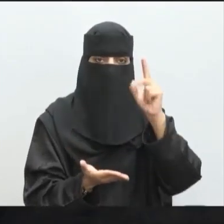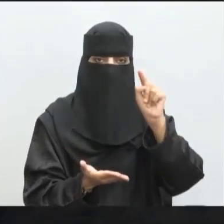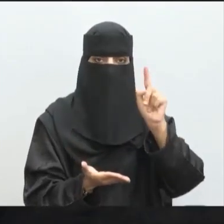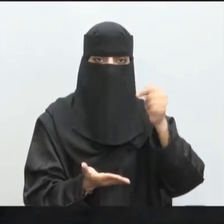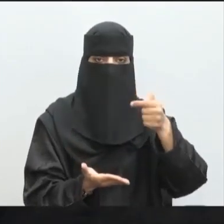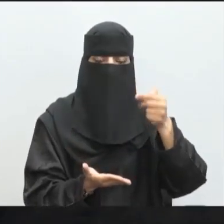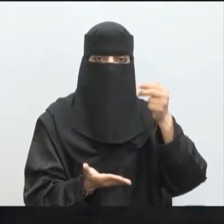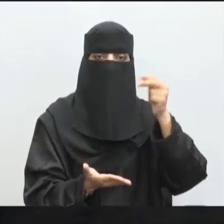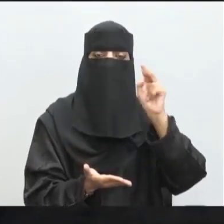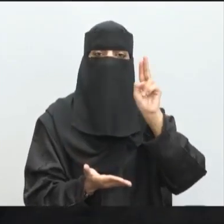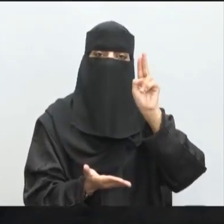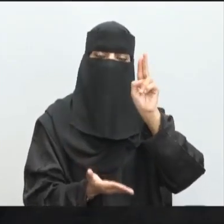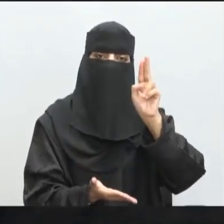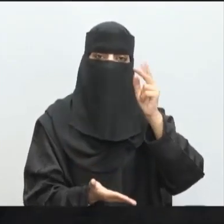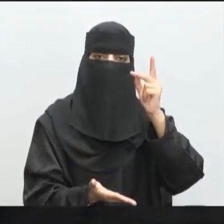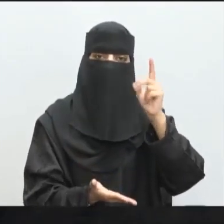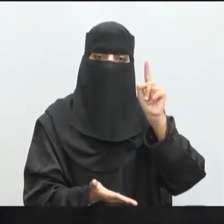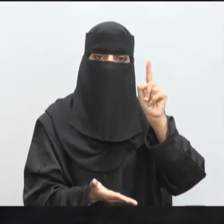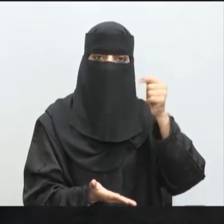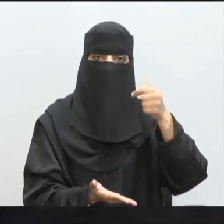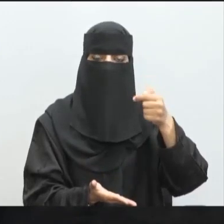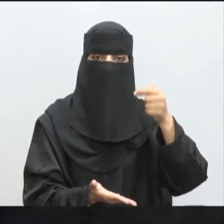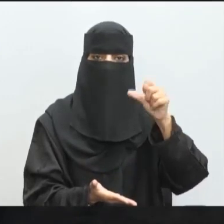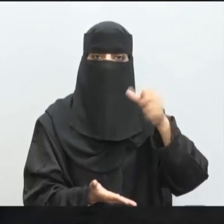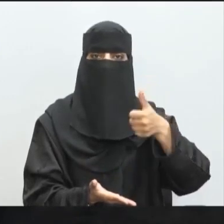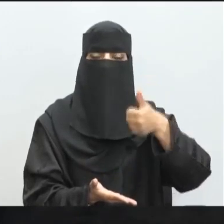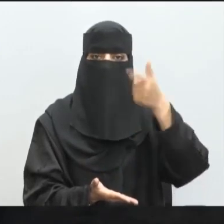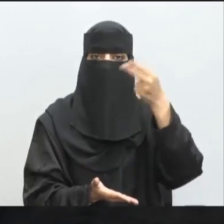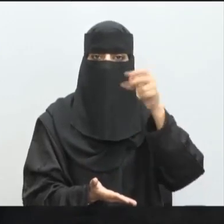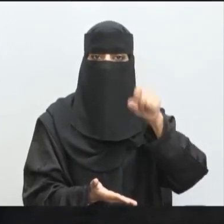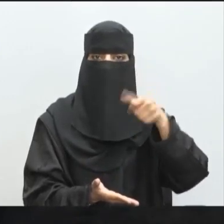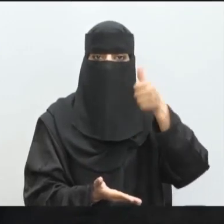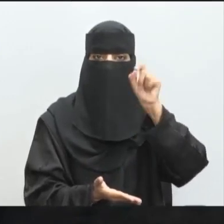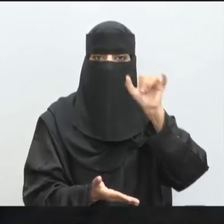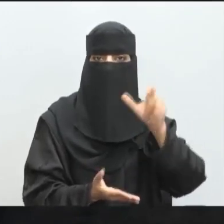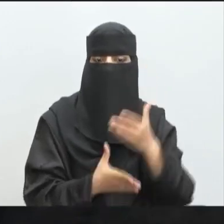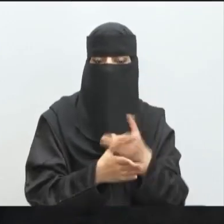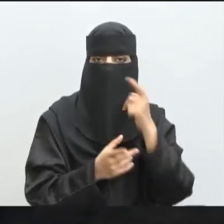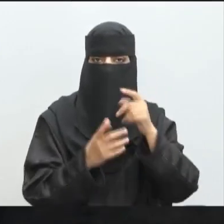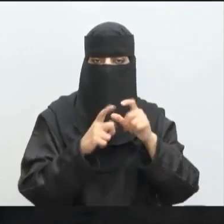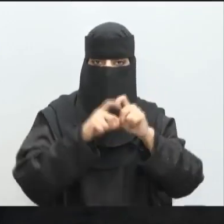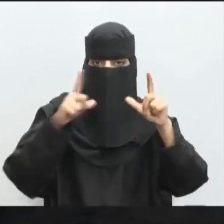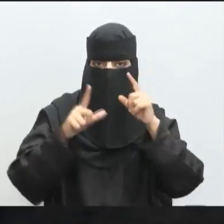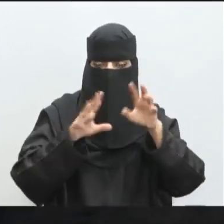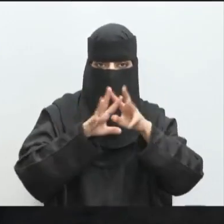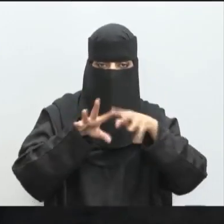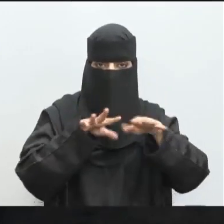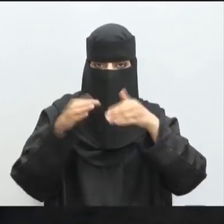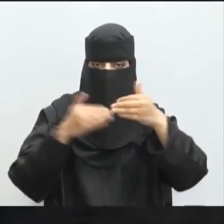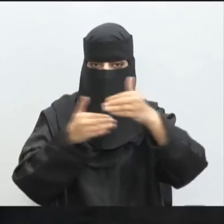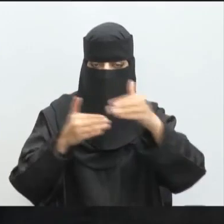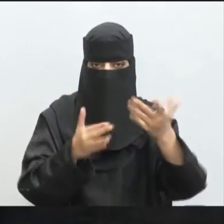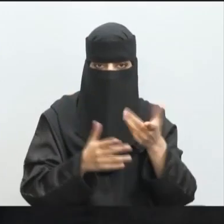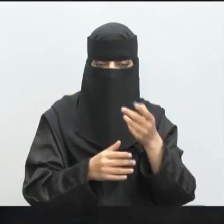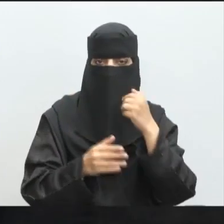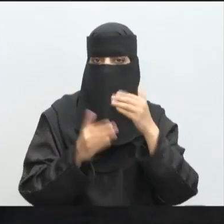لنا معالم سطح الارض تمثيلا دقيقا او التصوير ثلاثي الابعاد وتحوي خريطه